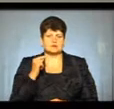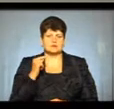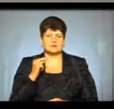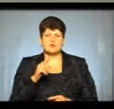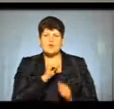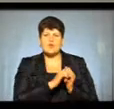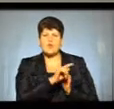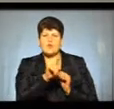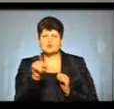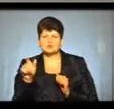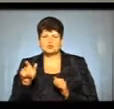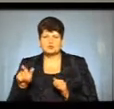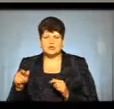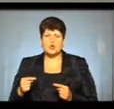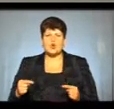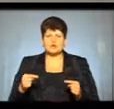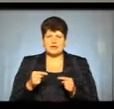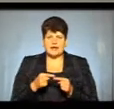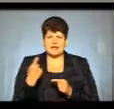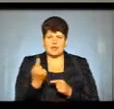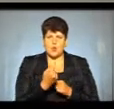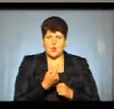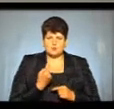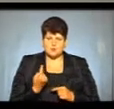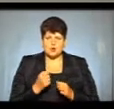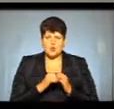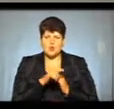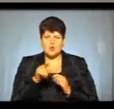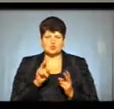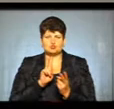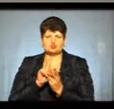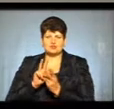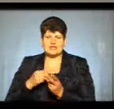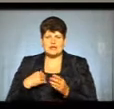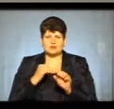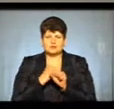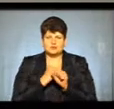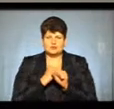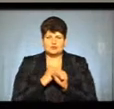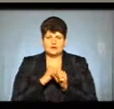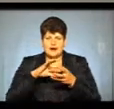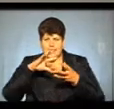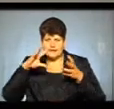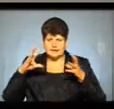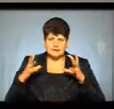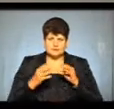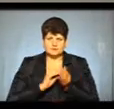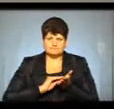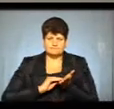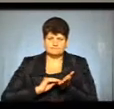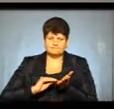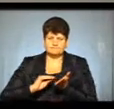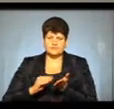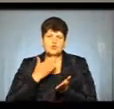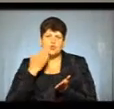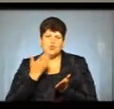в конкретній області, кожної зустрічі я формую аналітичну записку, доповідну